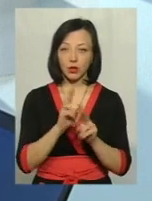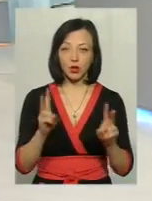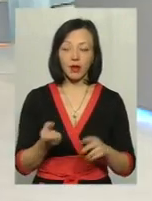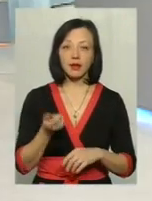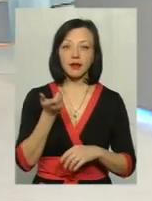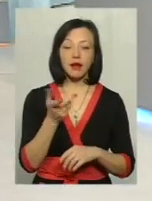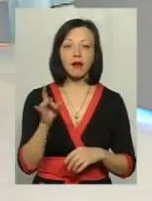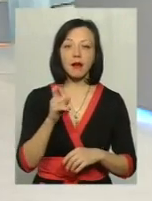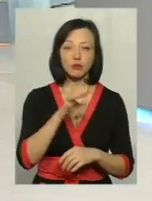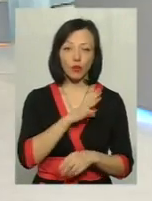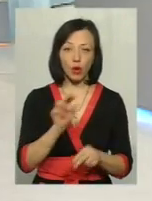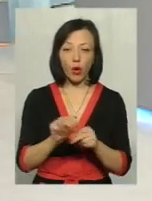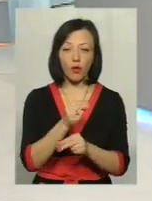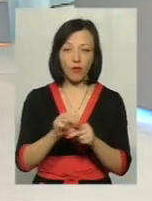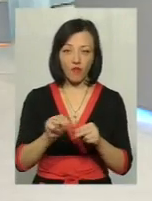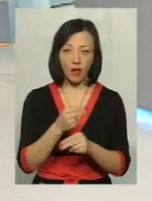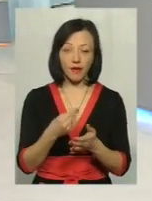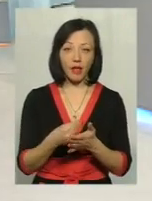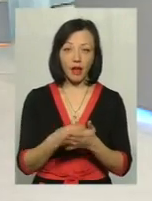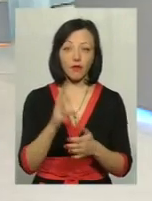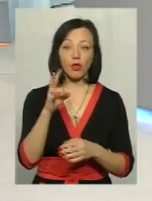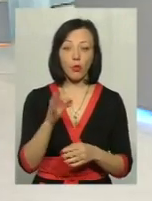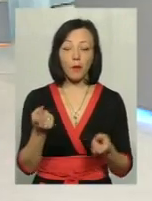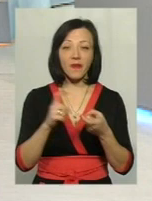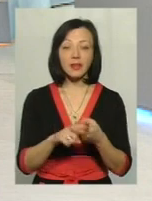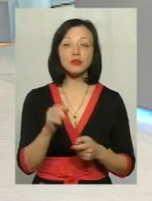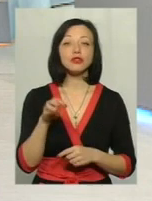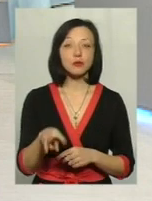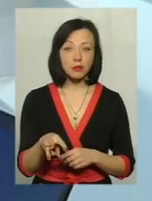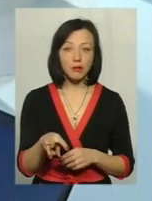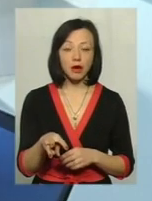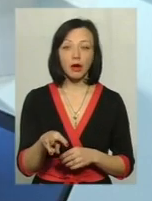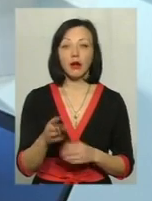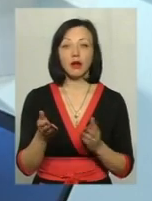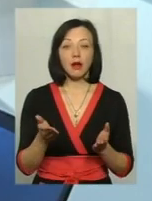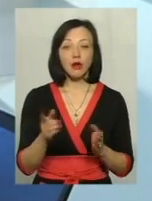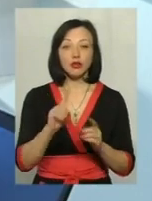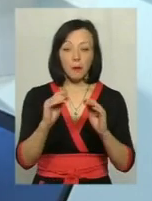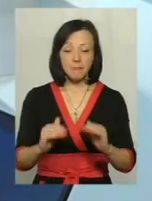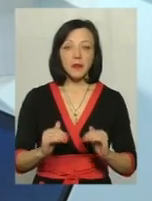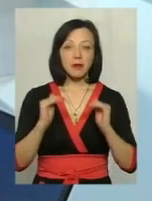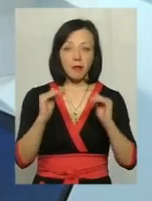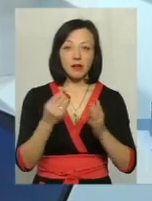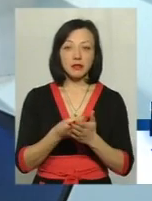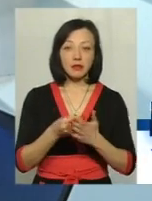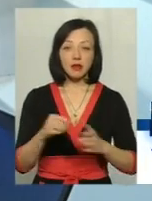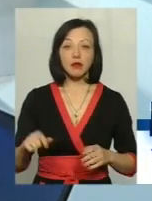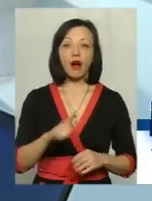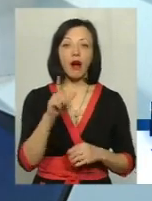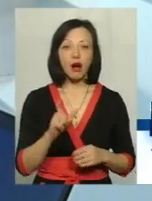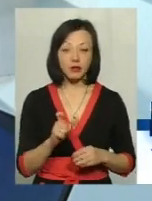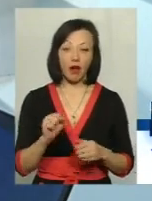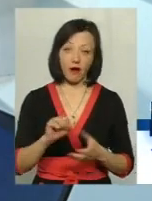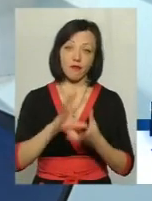було коригування тарифу, але воно було пов'язано з чим? Що піднімалась ціна на газ. А